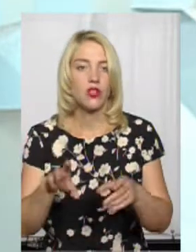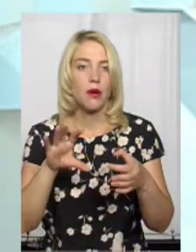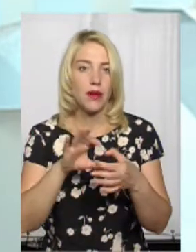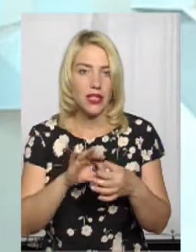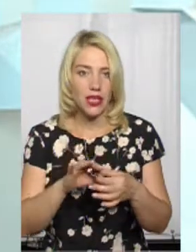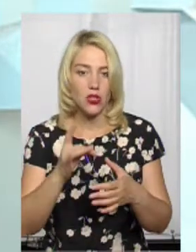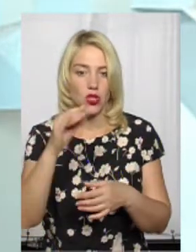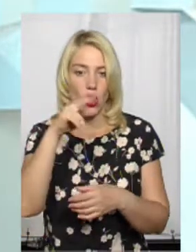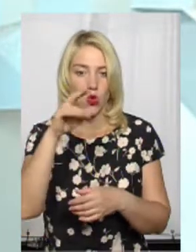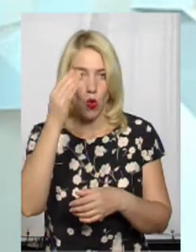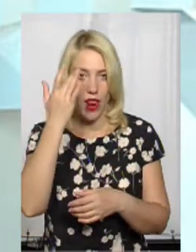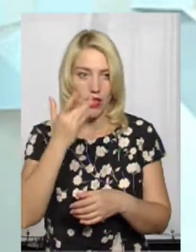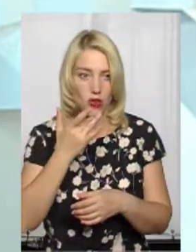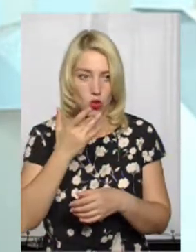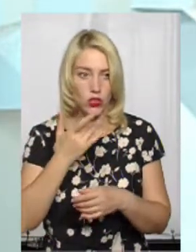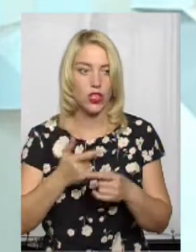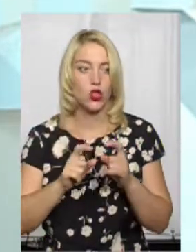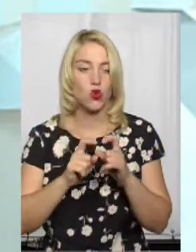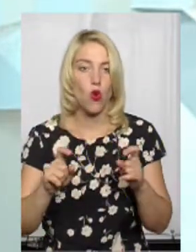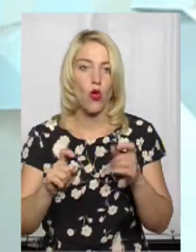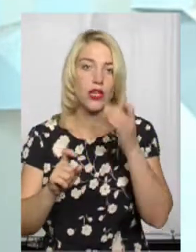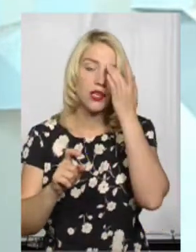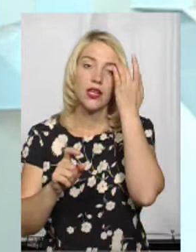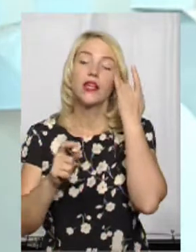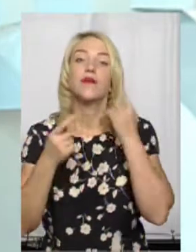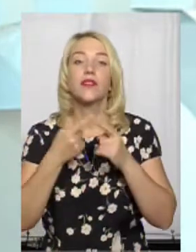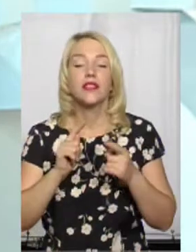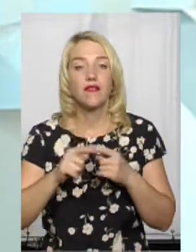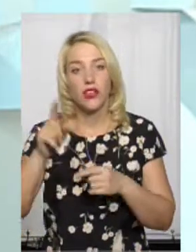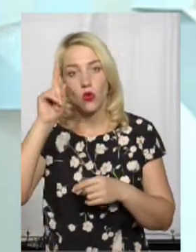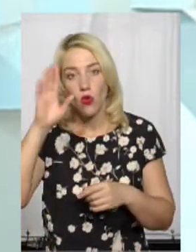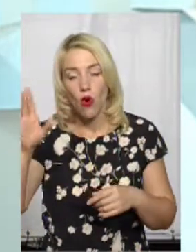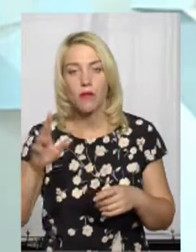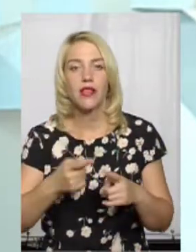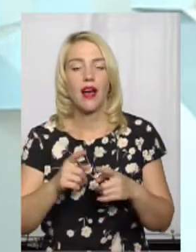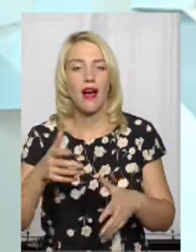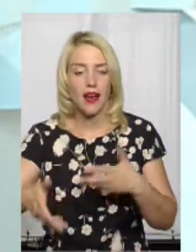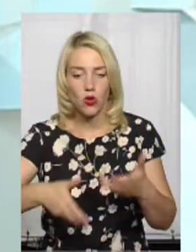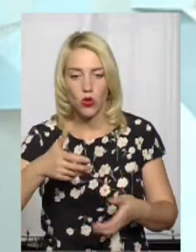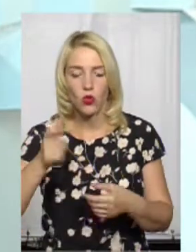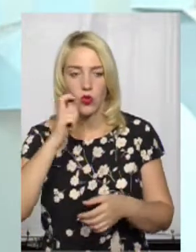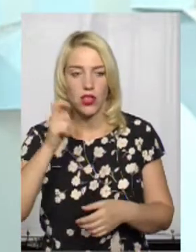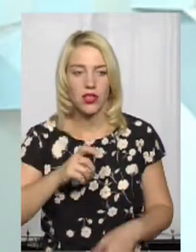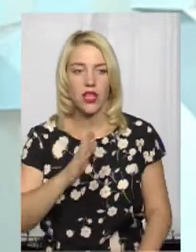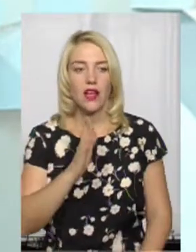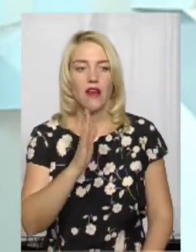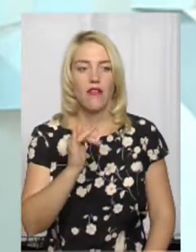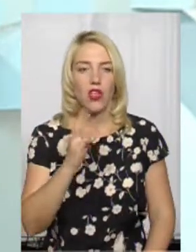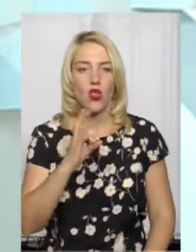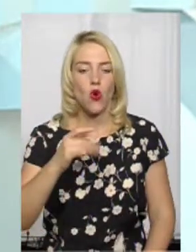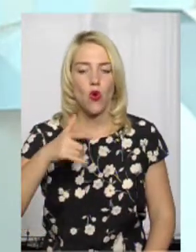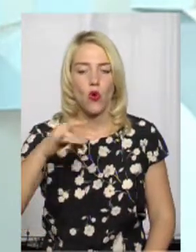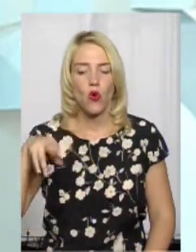літньої археологічної школи, до читання лекцій відомі археологи України. Зокрема, це Лариса Іванівна Виногродська,